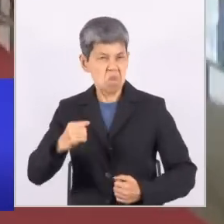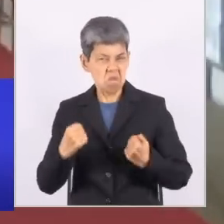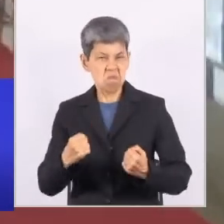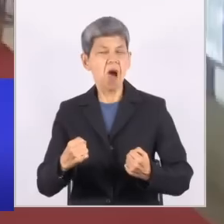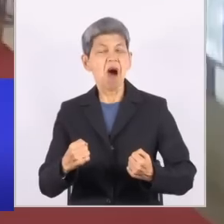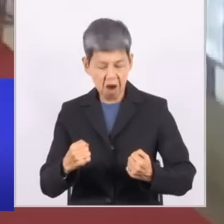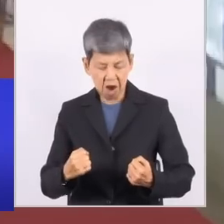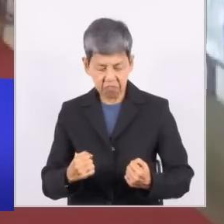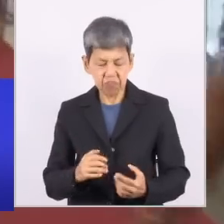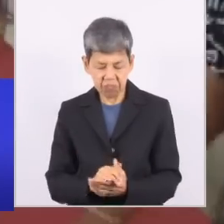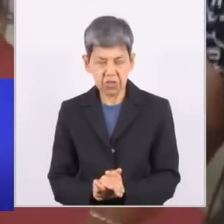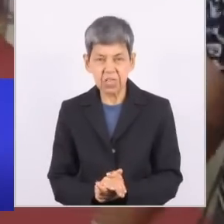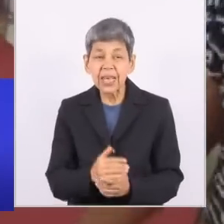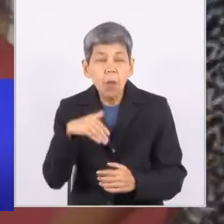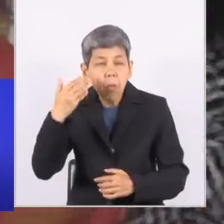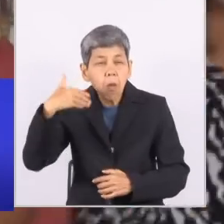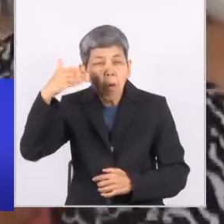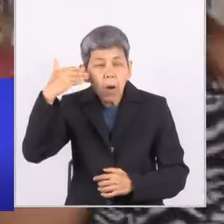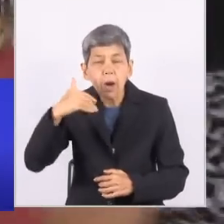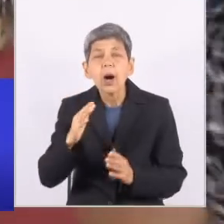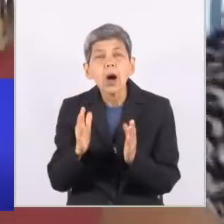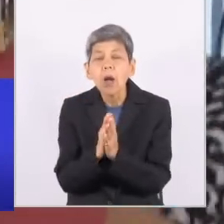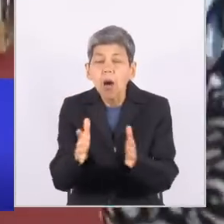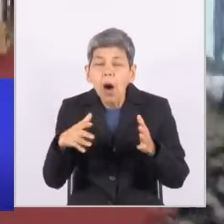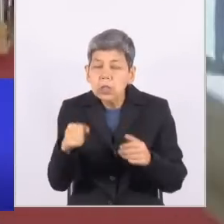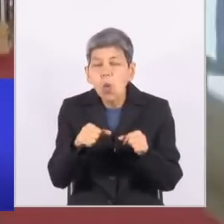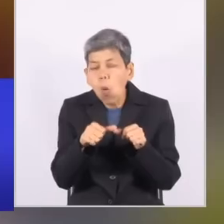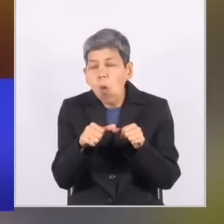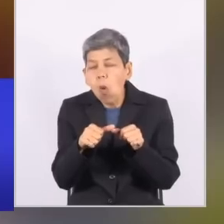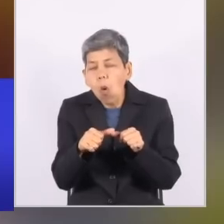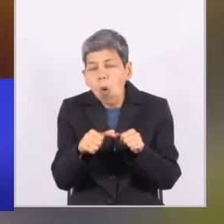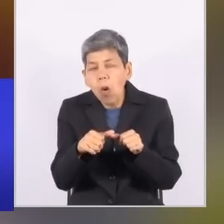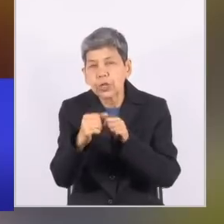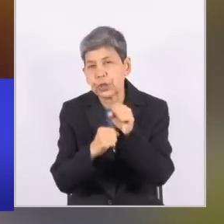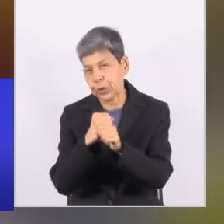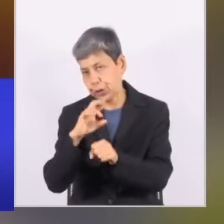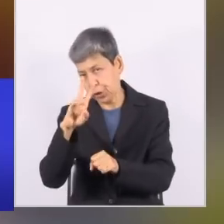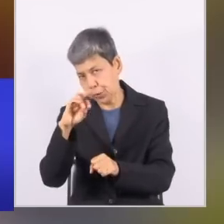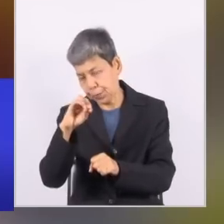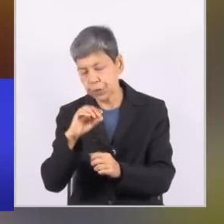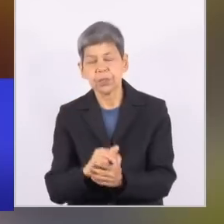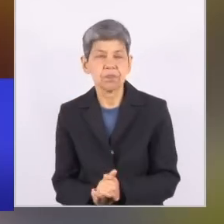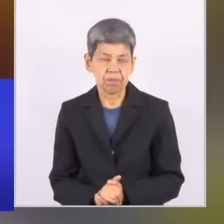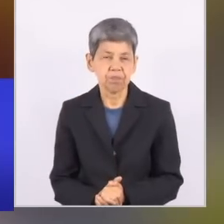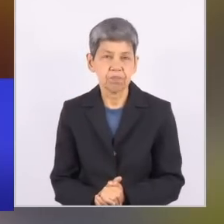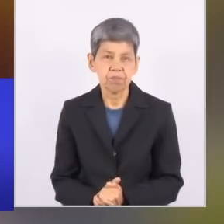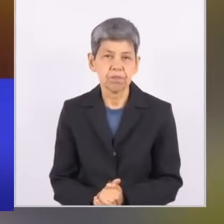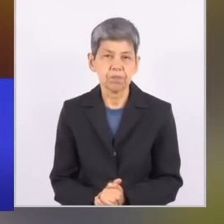ประจันตคามเลยค่ะจนกระทั่งอยู่กับสิบล้อยาวนานเลยนะคะ 70กว่าปีนะคะอืม